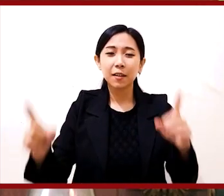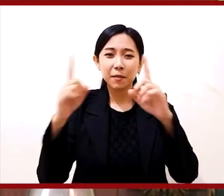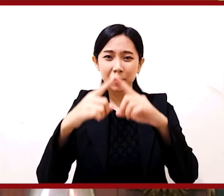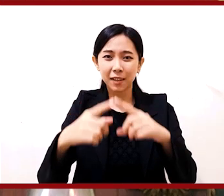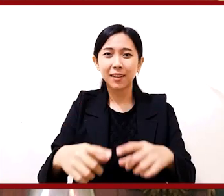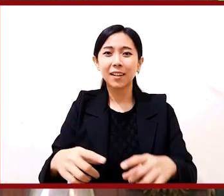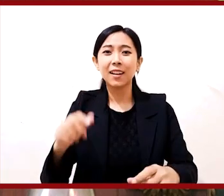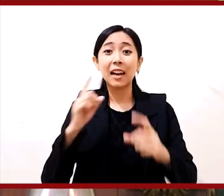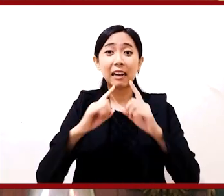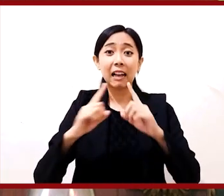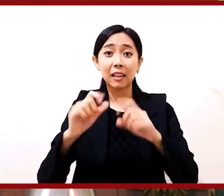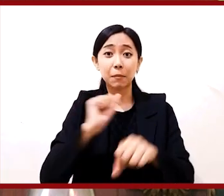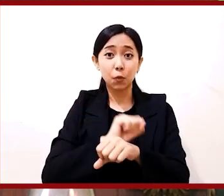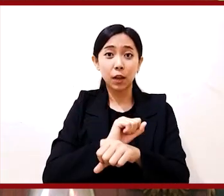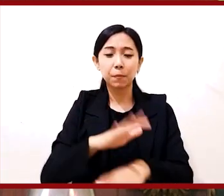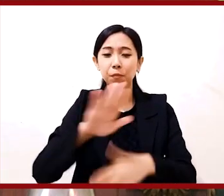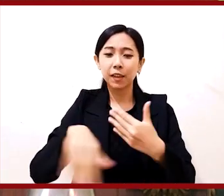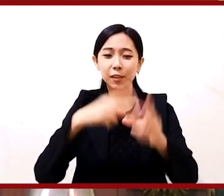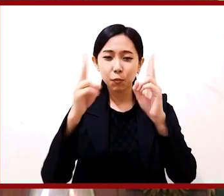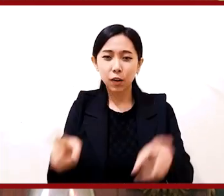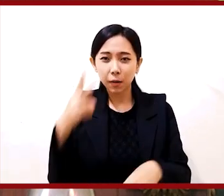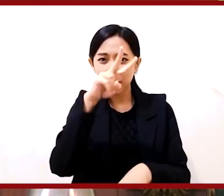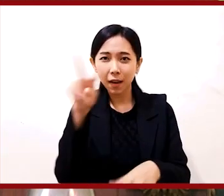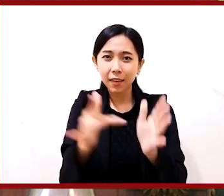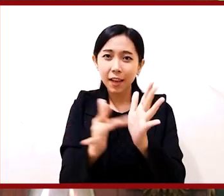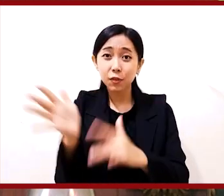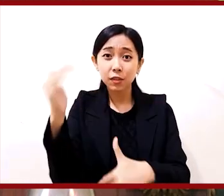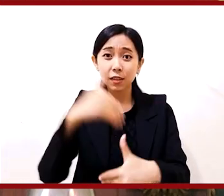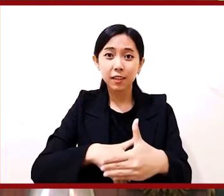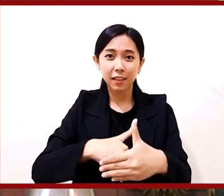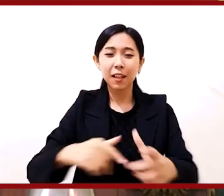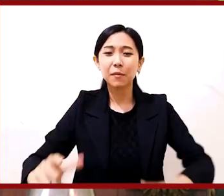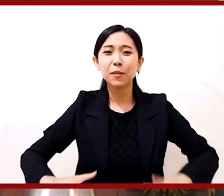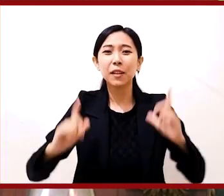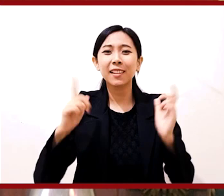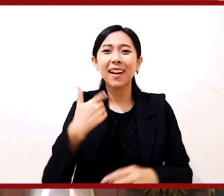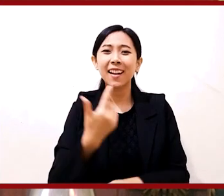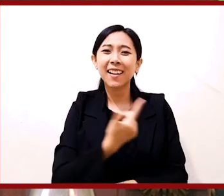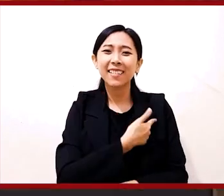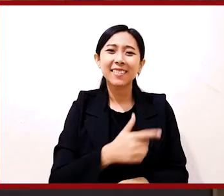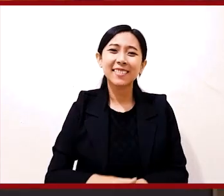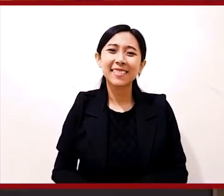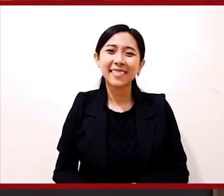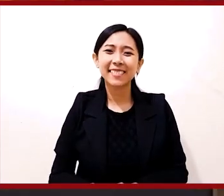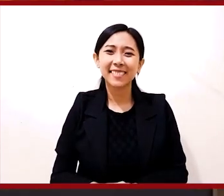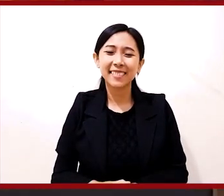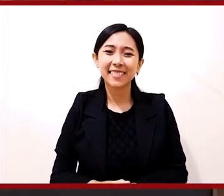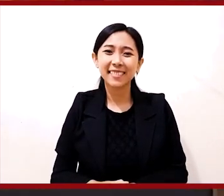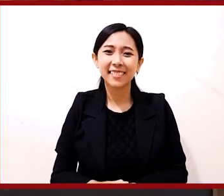dan perbuatan kita. Maka setiap orang akan melihat Yesus di dalam hidup kita.